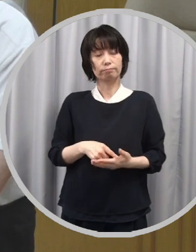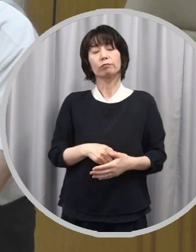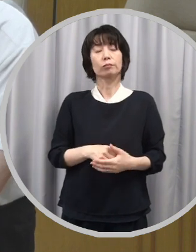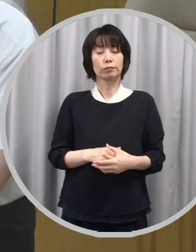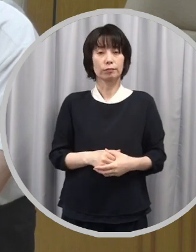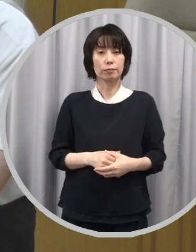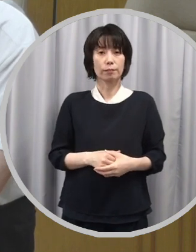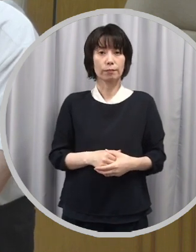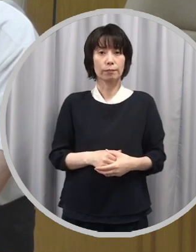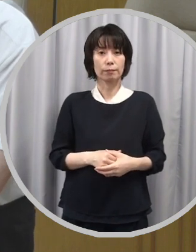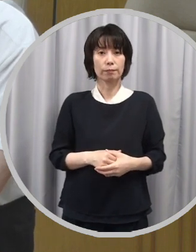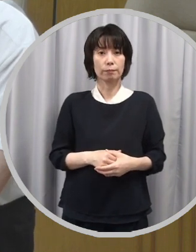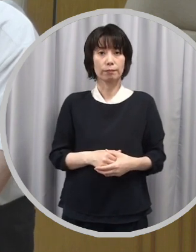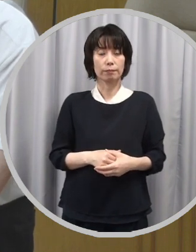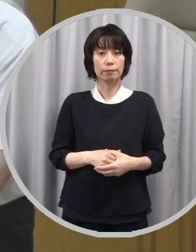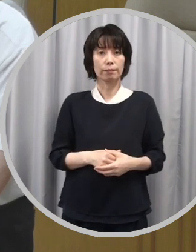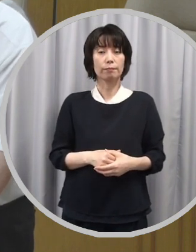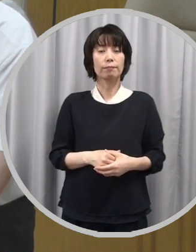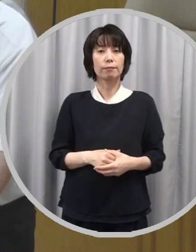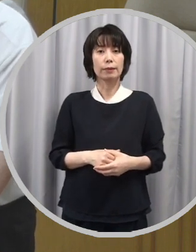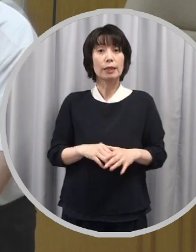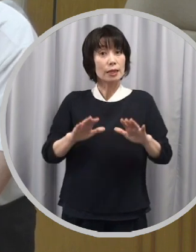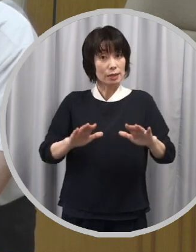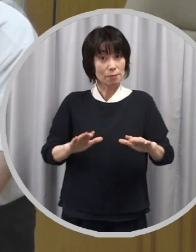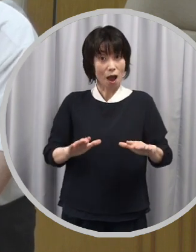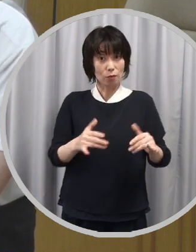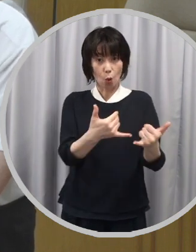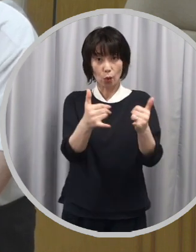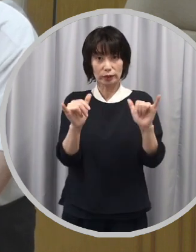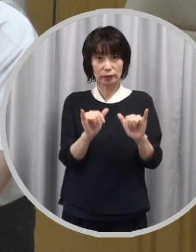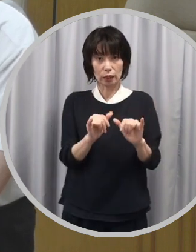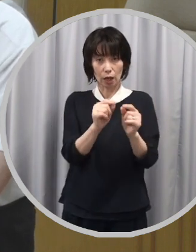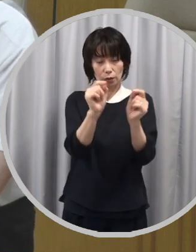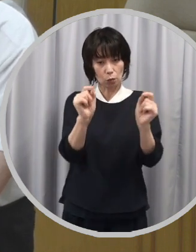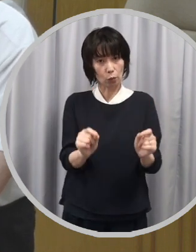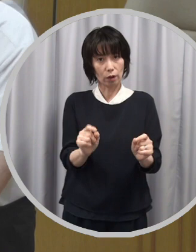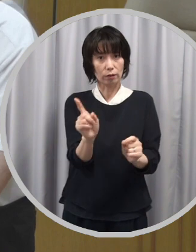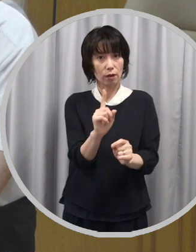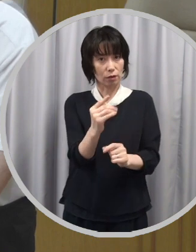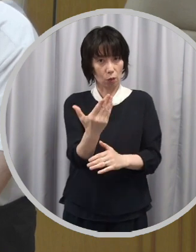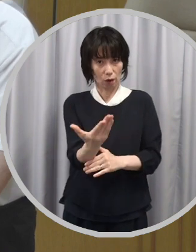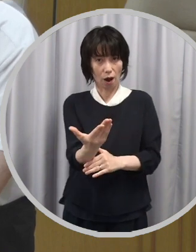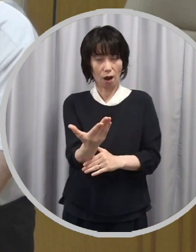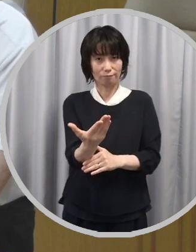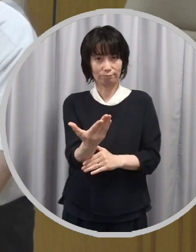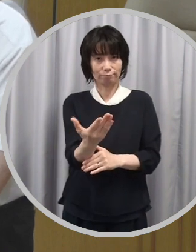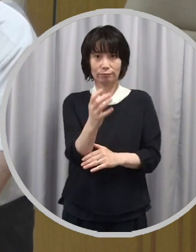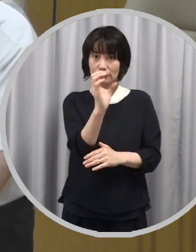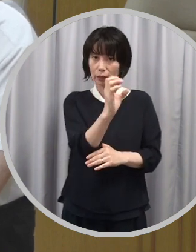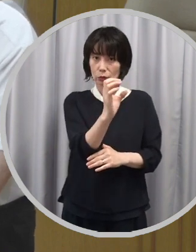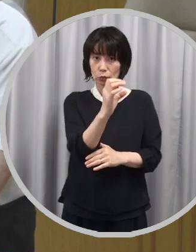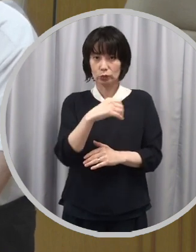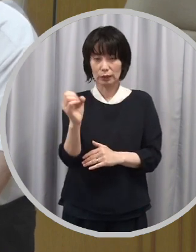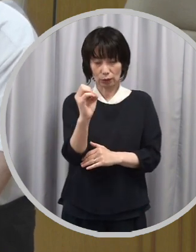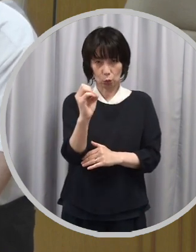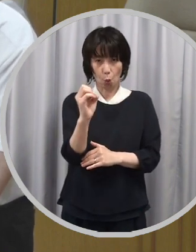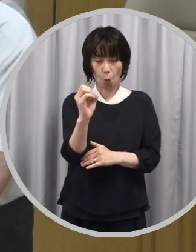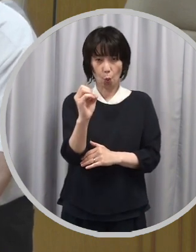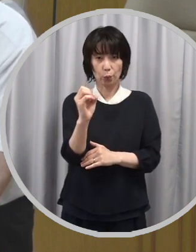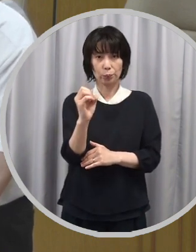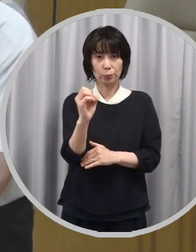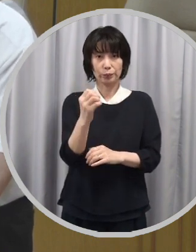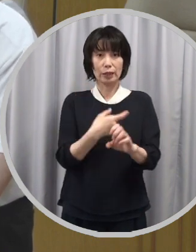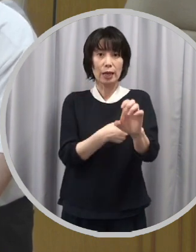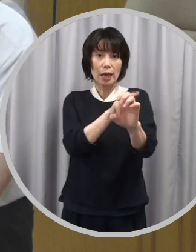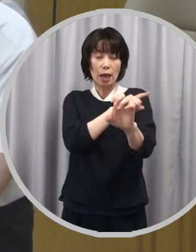。そして今の社会問題とは何なのか、脱炭素そしてエ